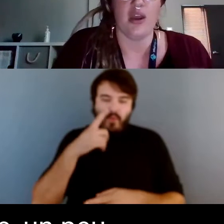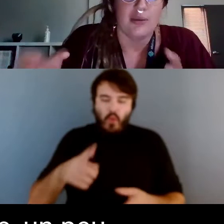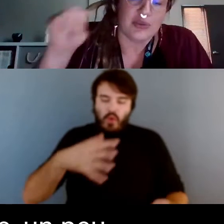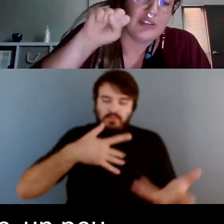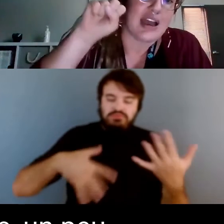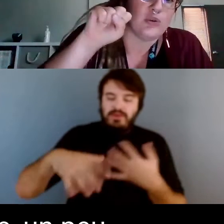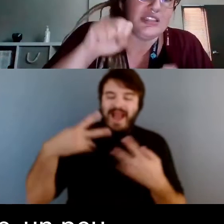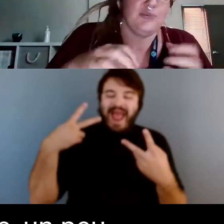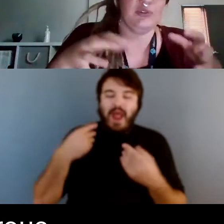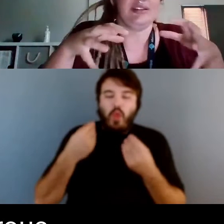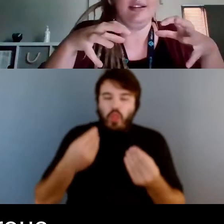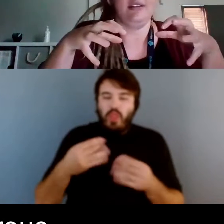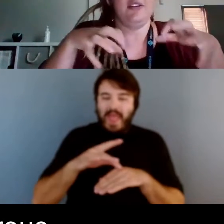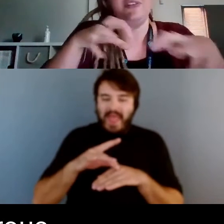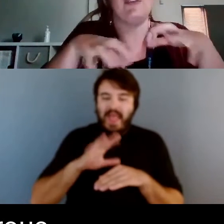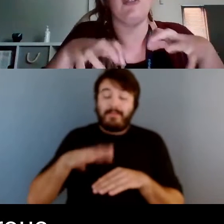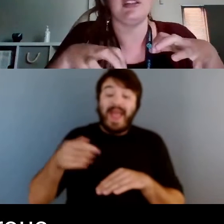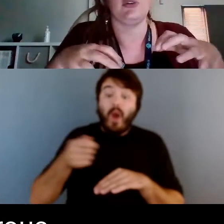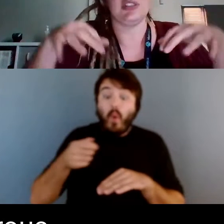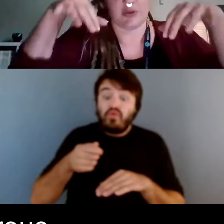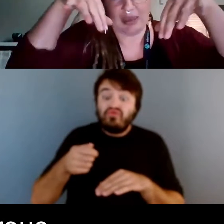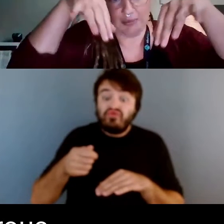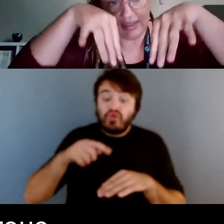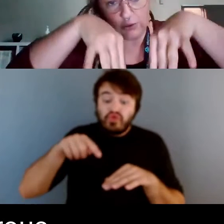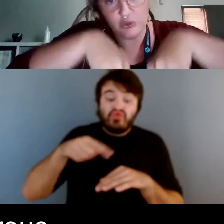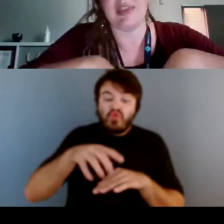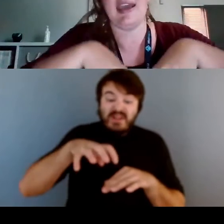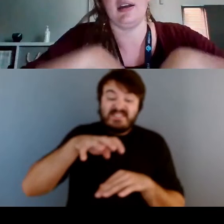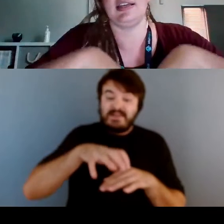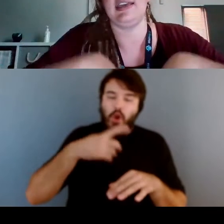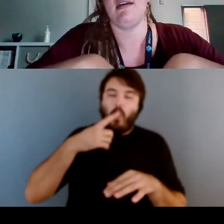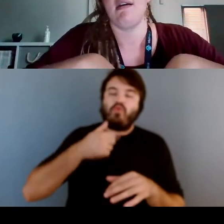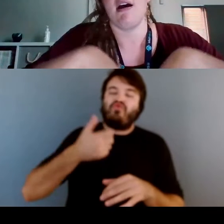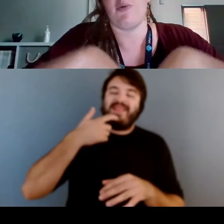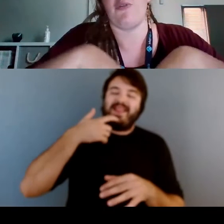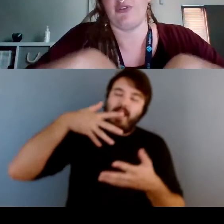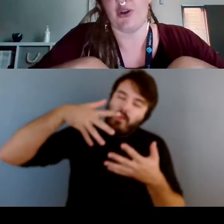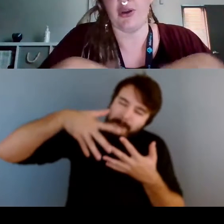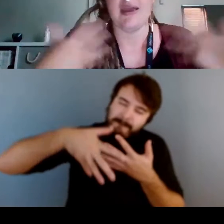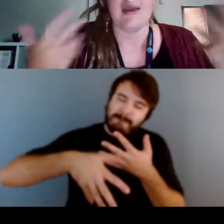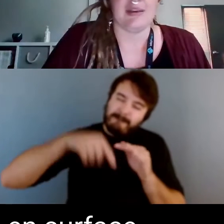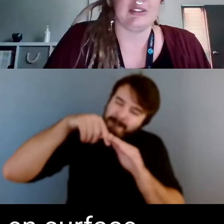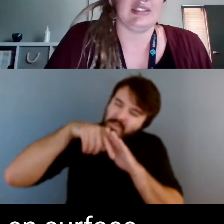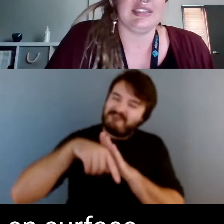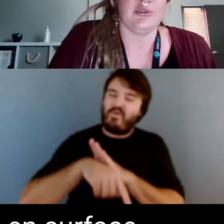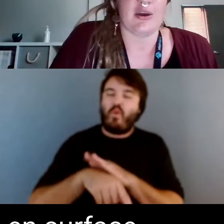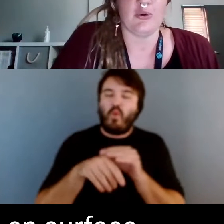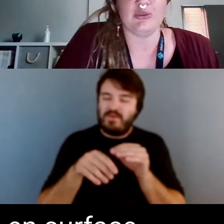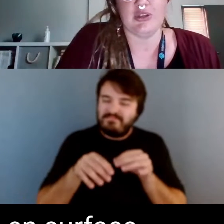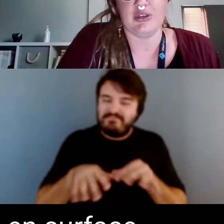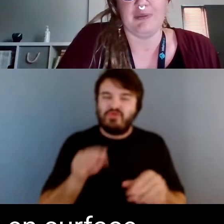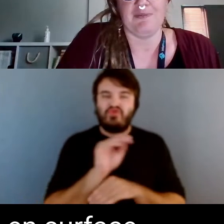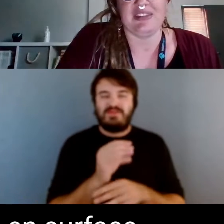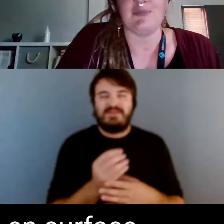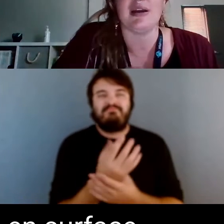un peu, puis là, d'arroser, puis le fait d'avoir fait des trous, ça va permettre à l'eau de bien rentrer en profondeur, parce que si on